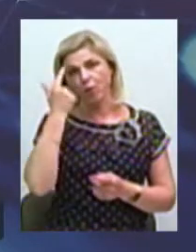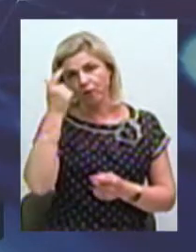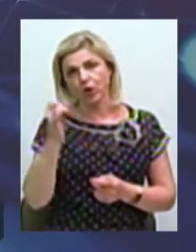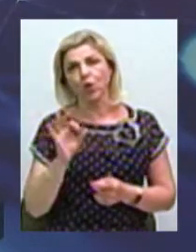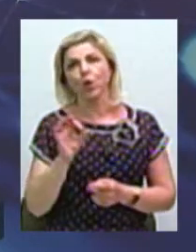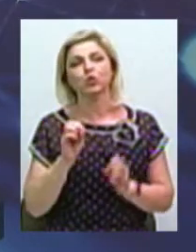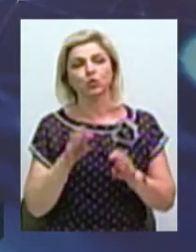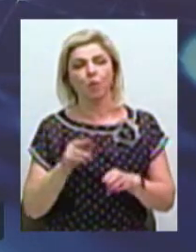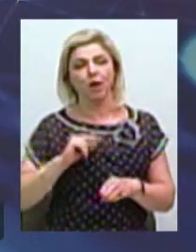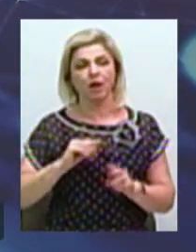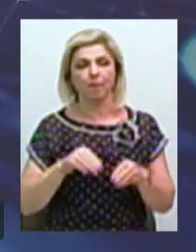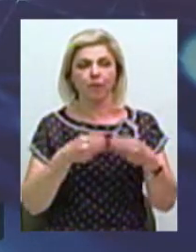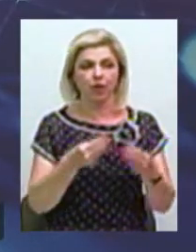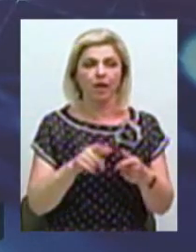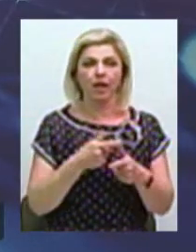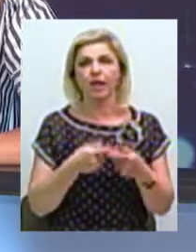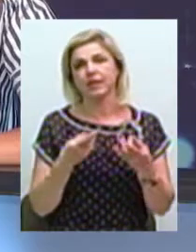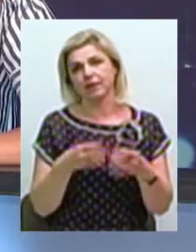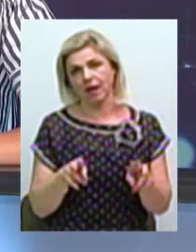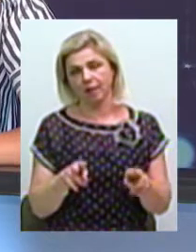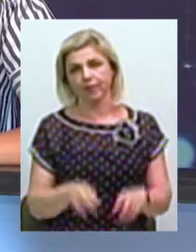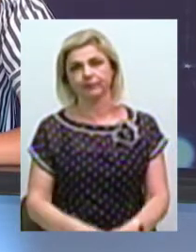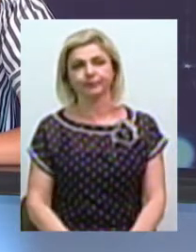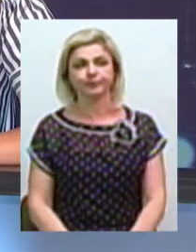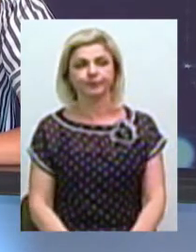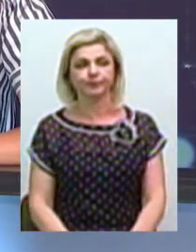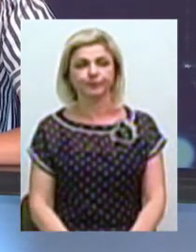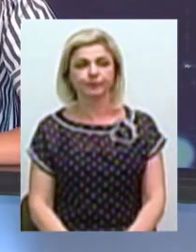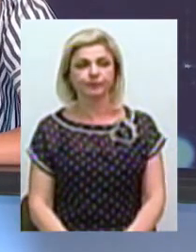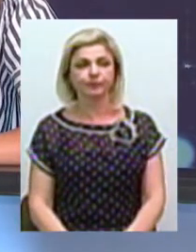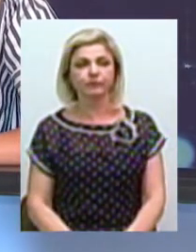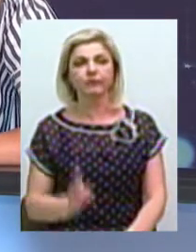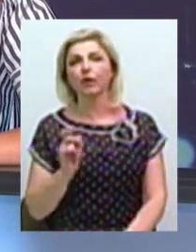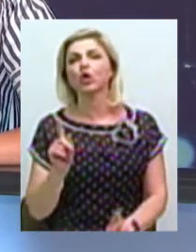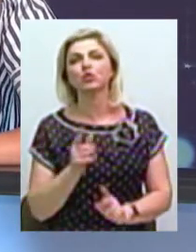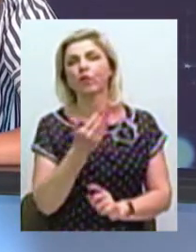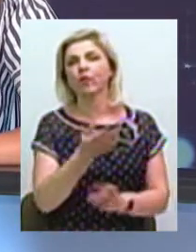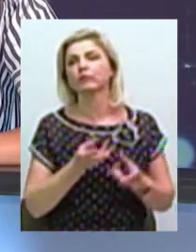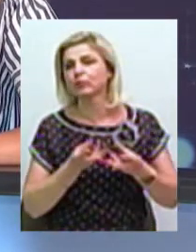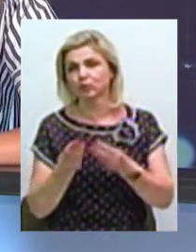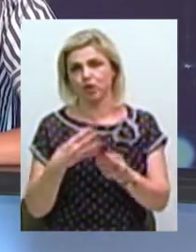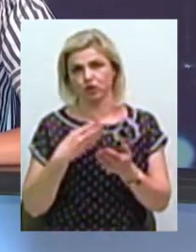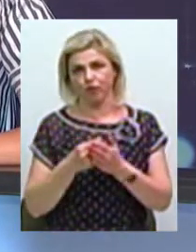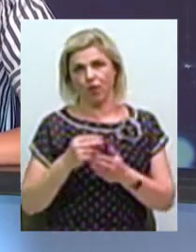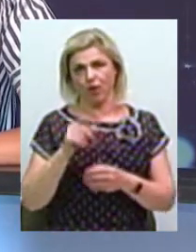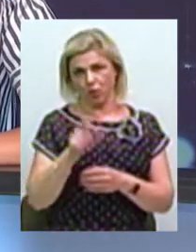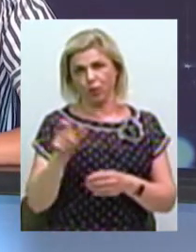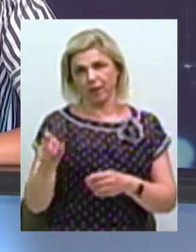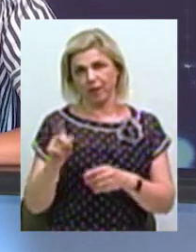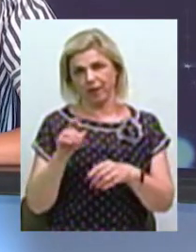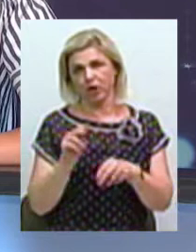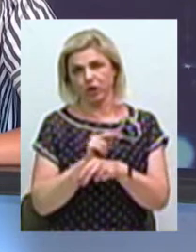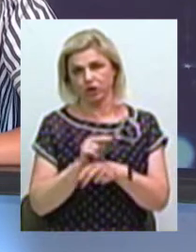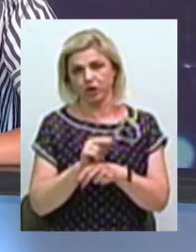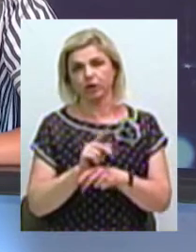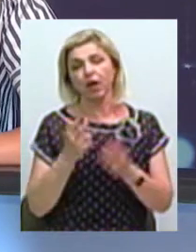що роботодавця? Чи не треба? Ну, на що ви налаштовуєте своїх пацієнтів? Да, на те,